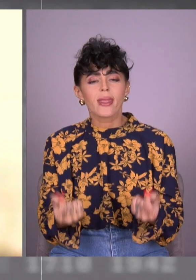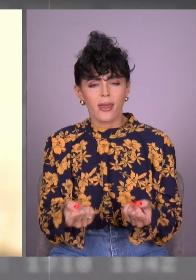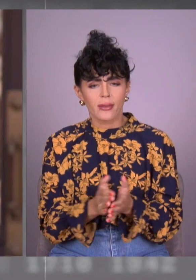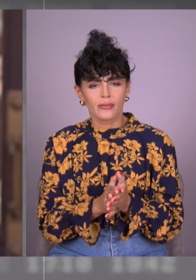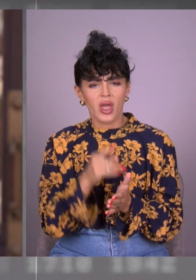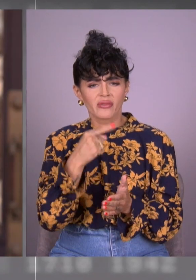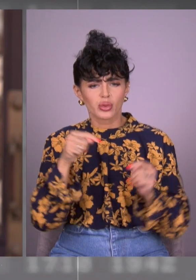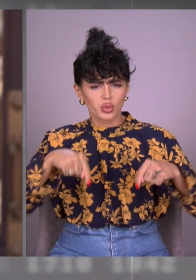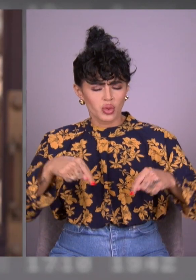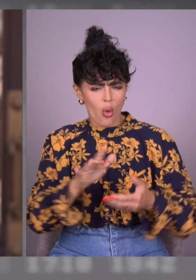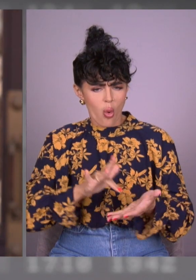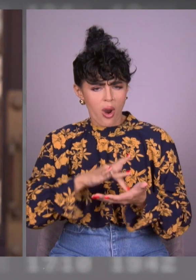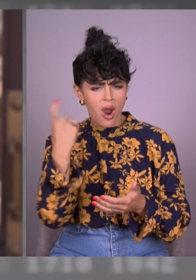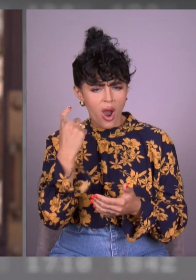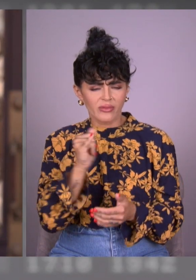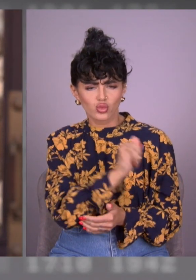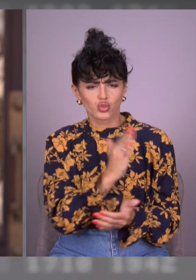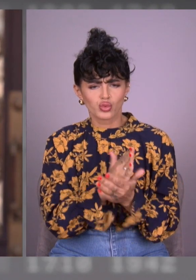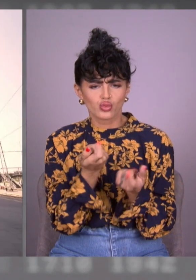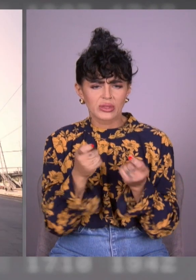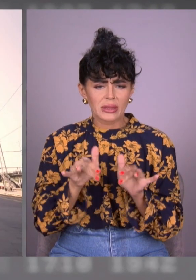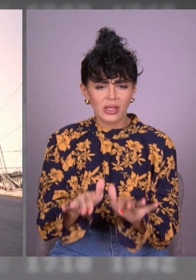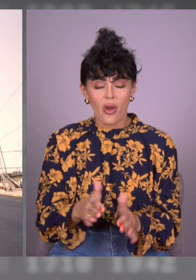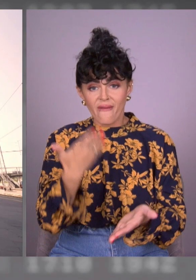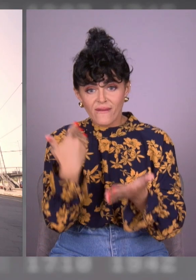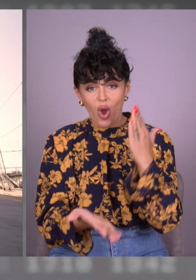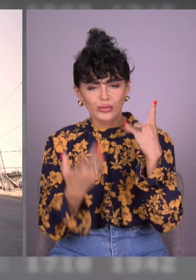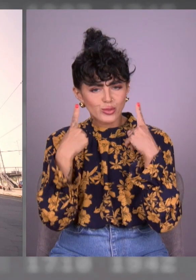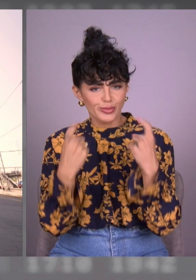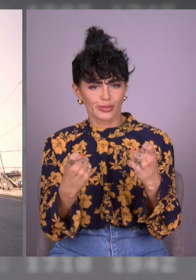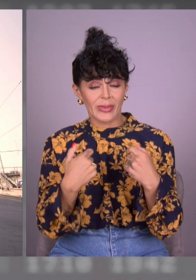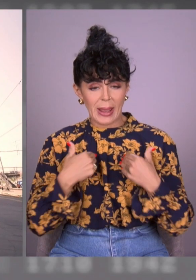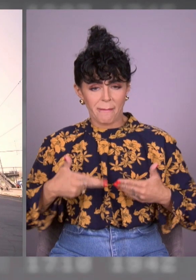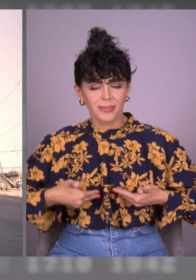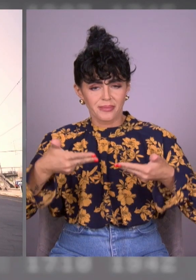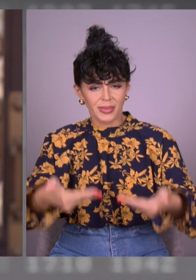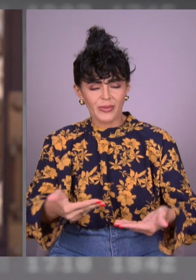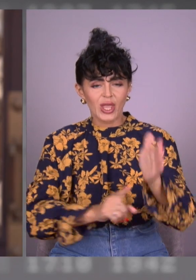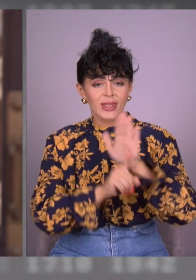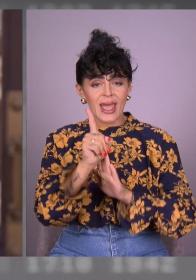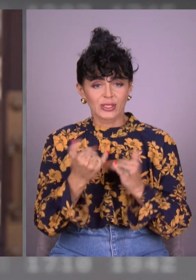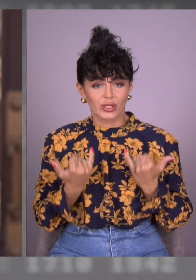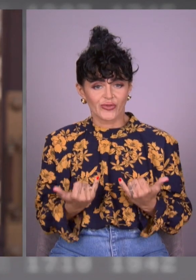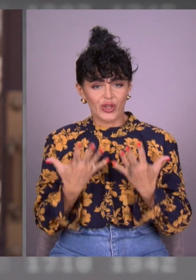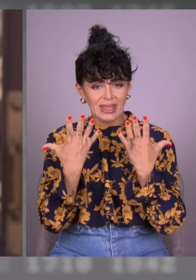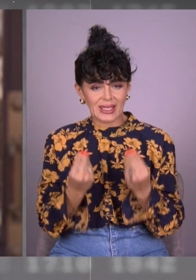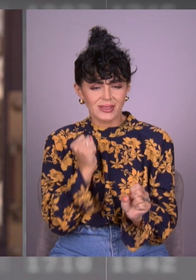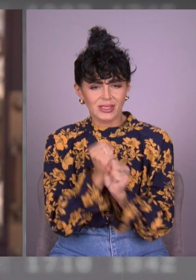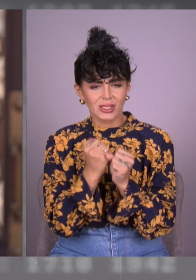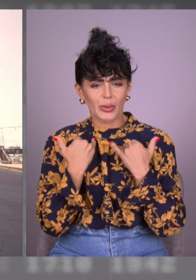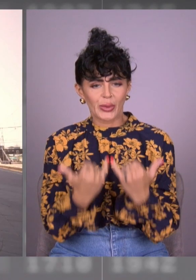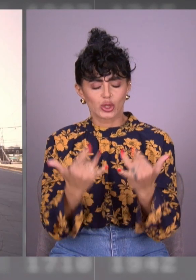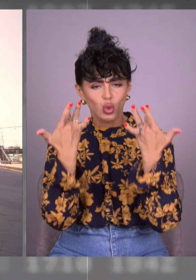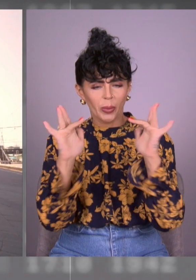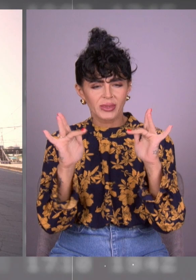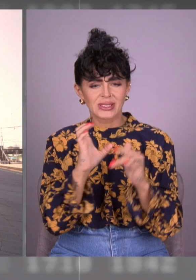справи в Харкові. Супер, ідеально. Тому я пропоную розпочати цей день з сюрпризу для